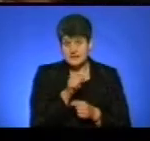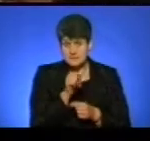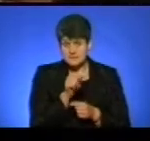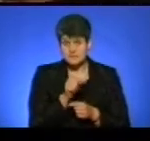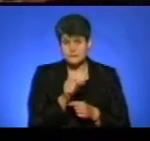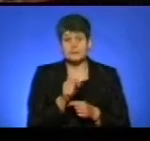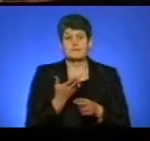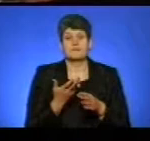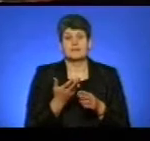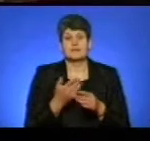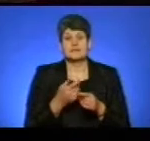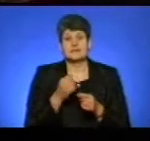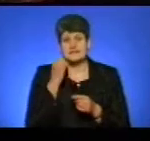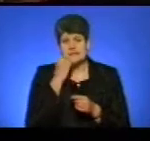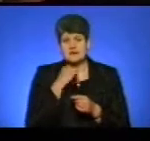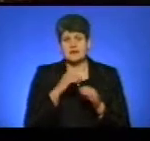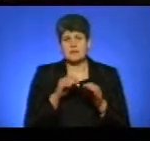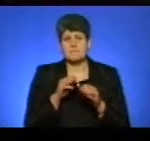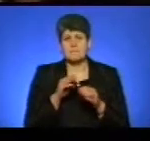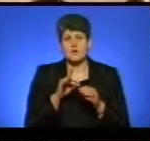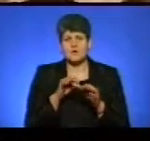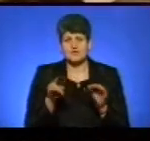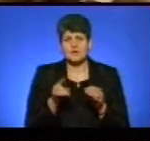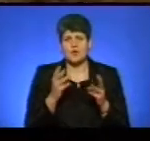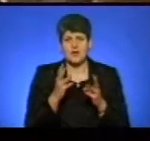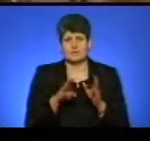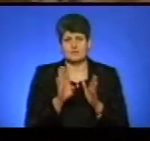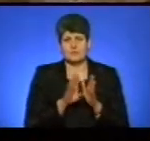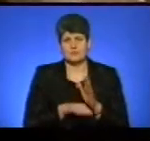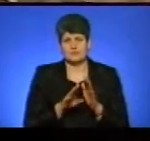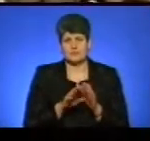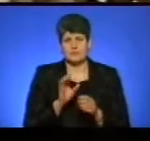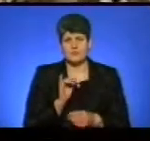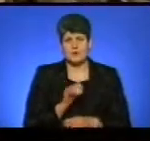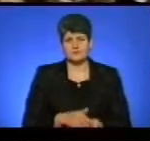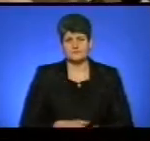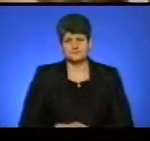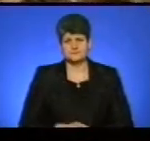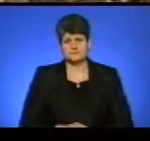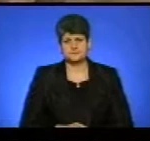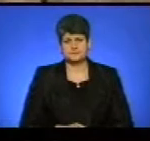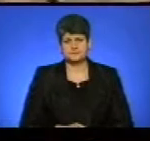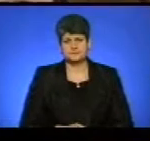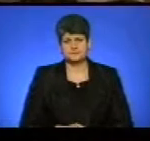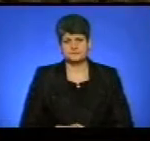частково складаються, в тому числі, і старих простирадл, вони горять гірше. Тарас Бурак, Оксана Галіяш,